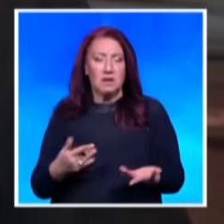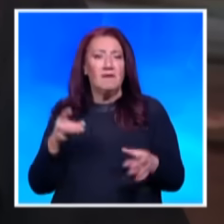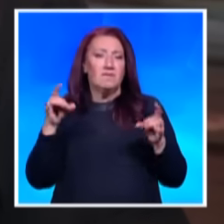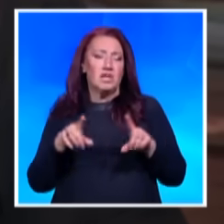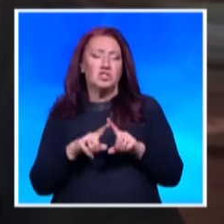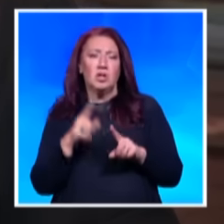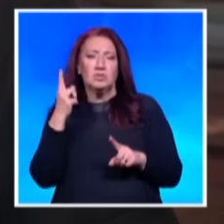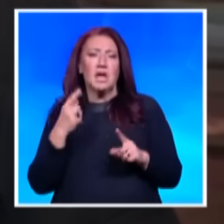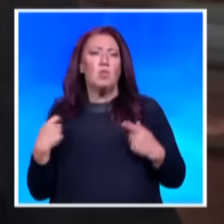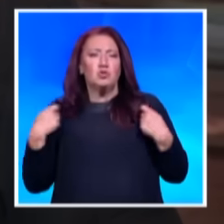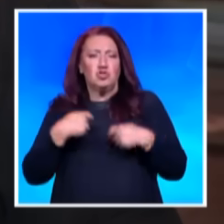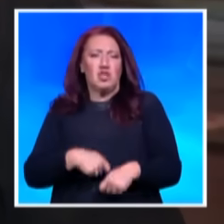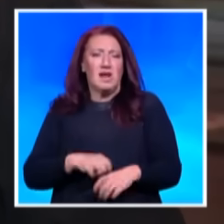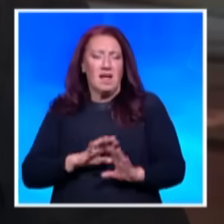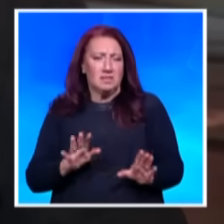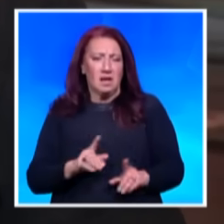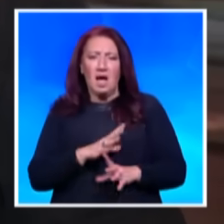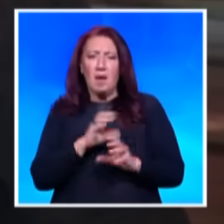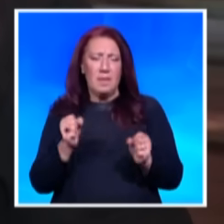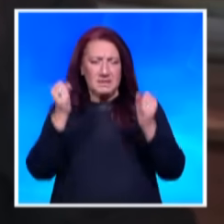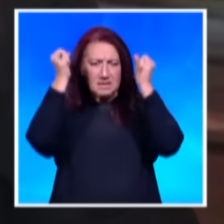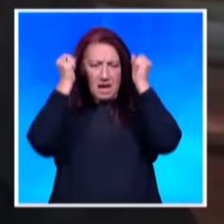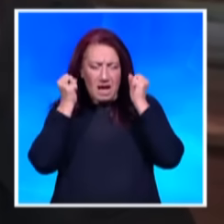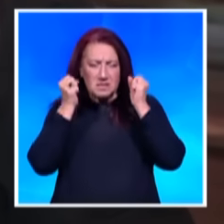необорудвани, без каски, без предпазни